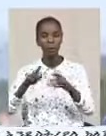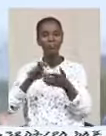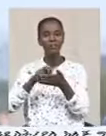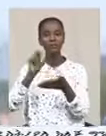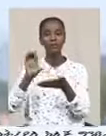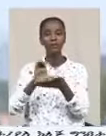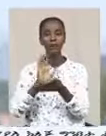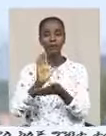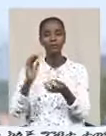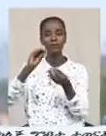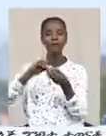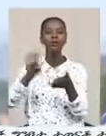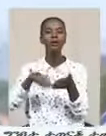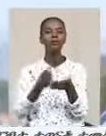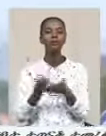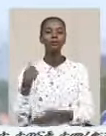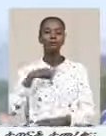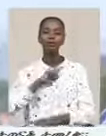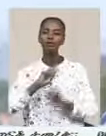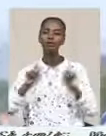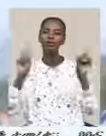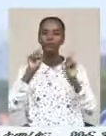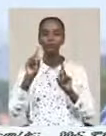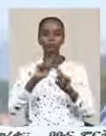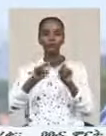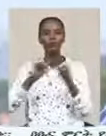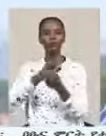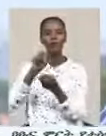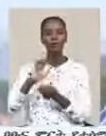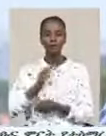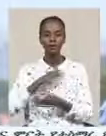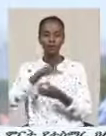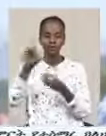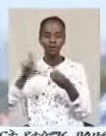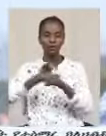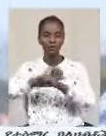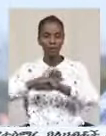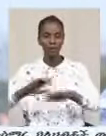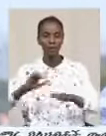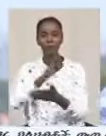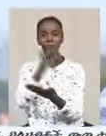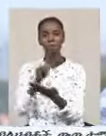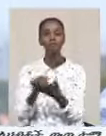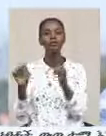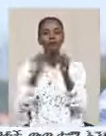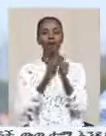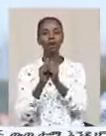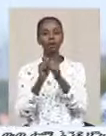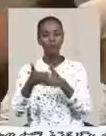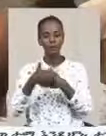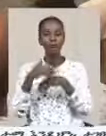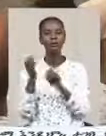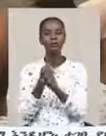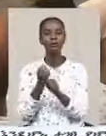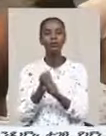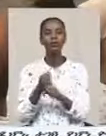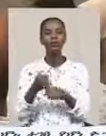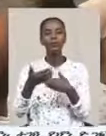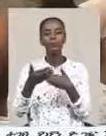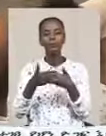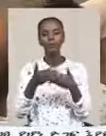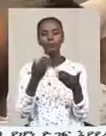ምርታማነቱን ይጨምራልና ስለዚህ ለእኛ ልዩ ነው። እንደ ልዩ ወረዳችን ከክልሉ መሬት ኤጀንሲ ጋር በቅርበት እንሰራለን። በቀረቡ